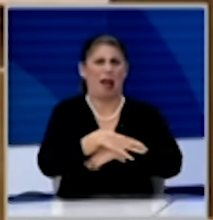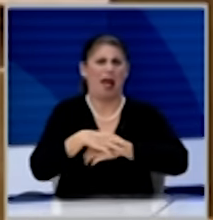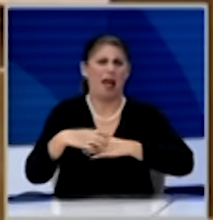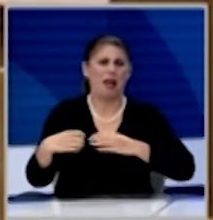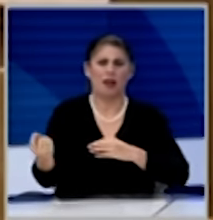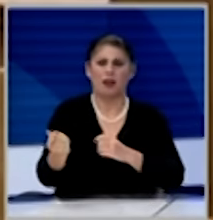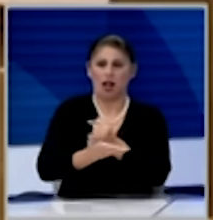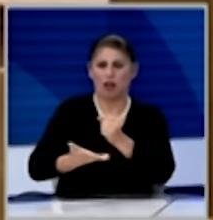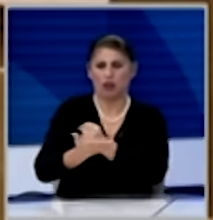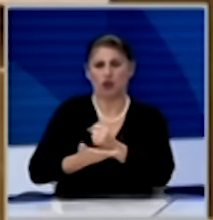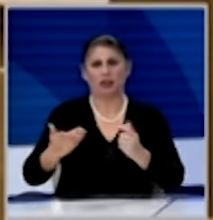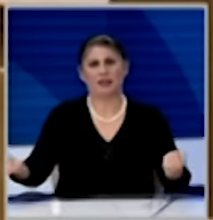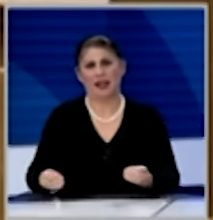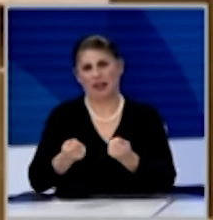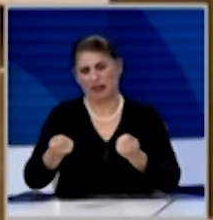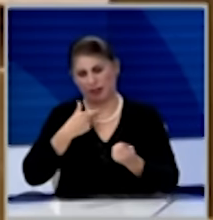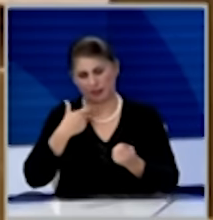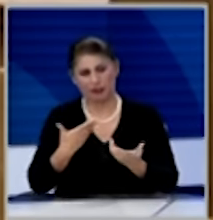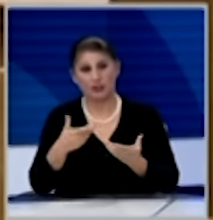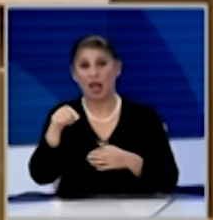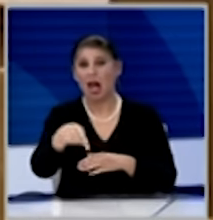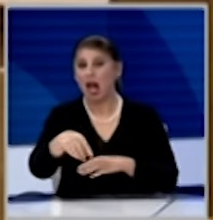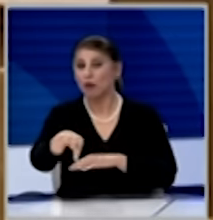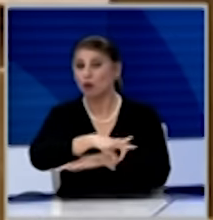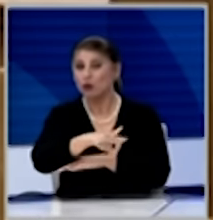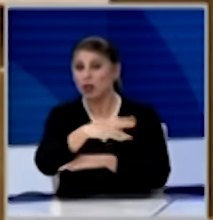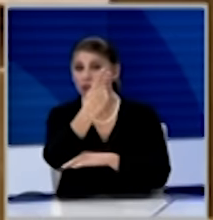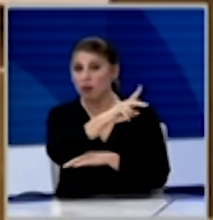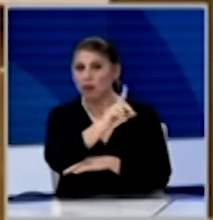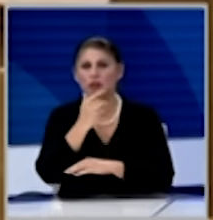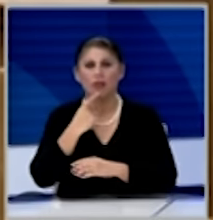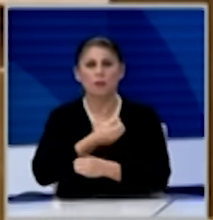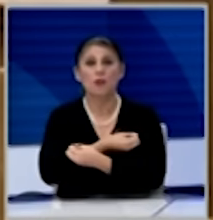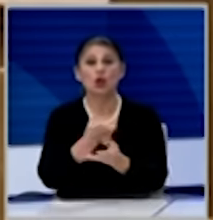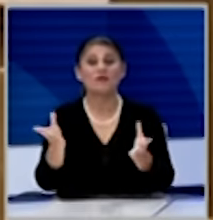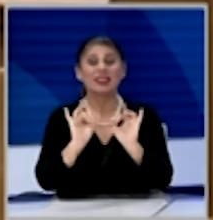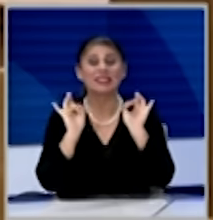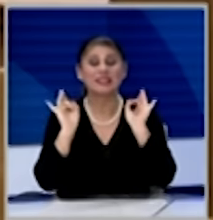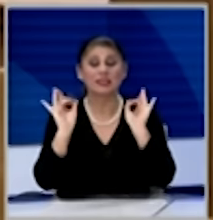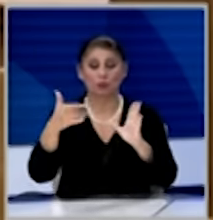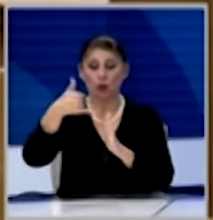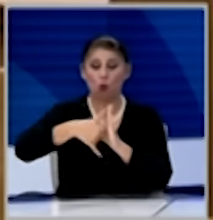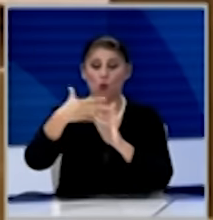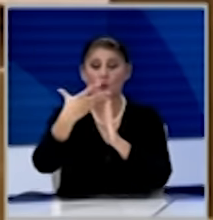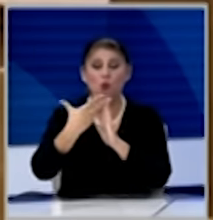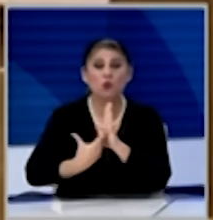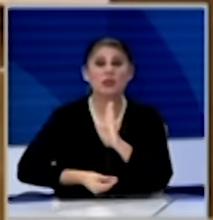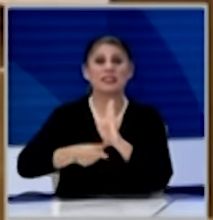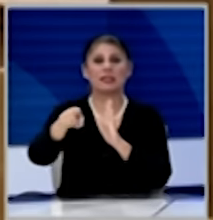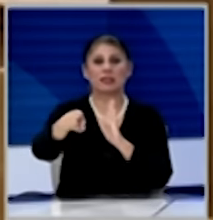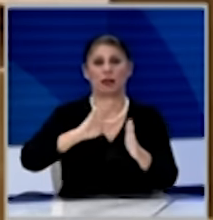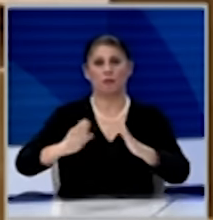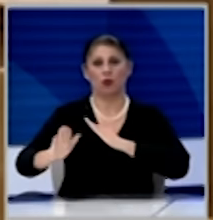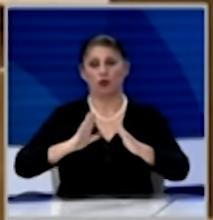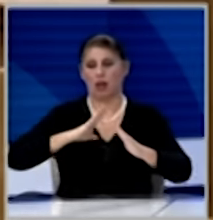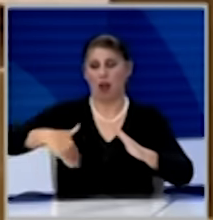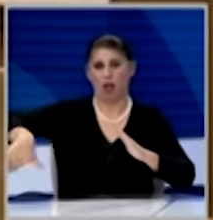για να το πούμε απλά αυτό το σχέδιο δεν προσφέρει τίποτα ουσιαστικό για την προστασία του λαού